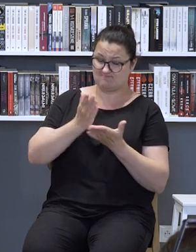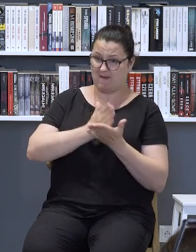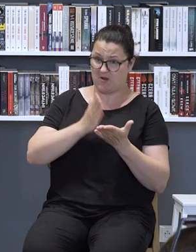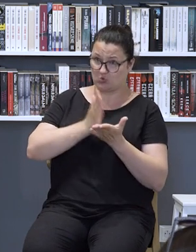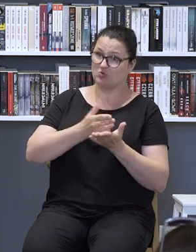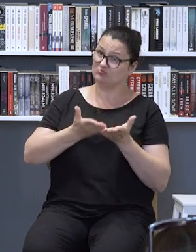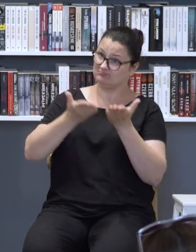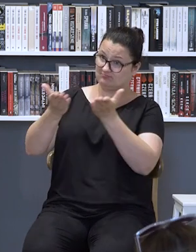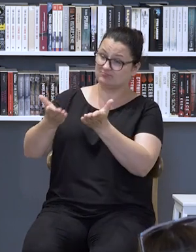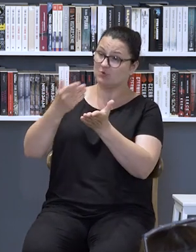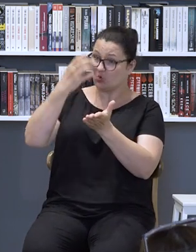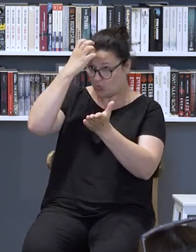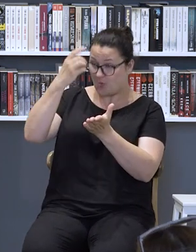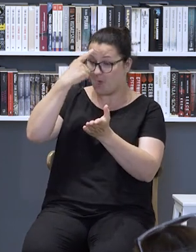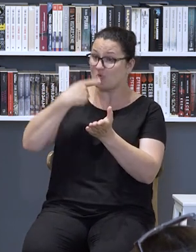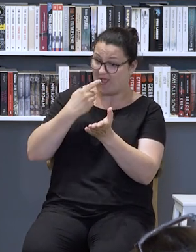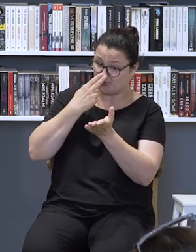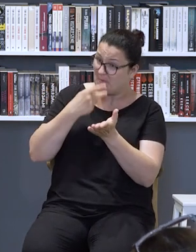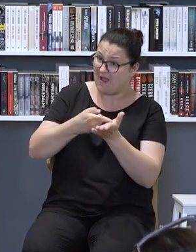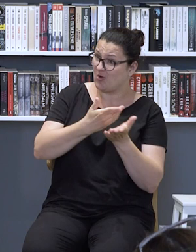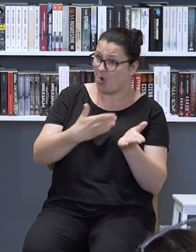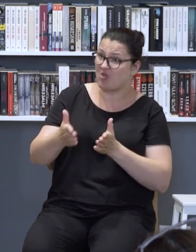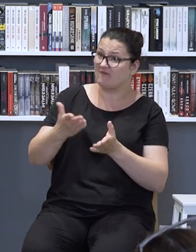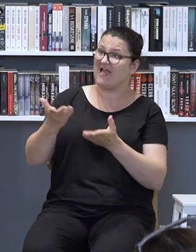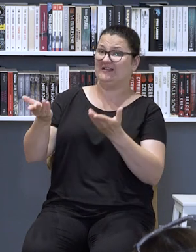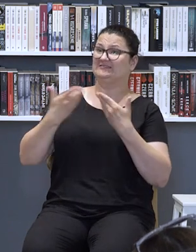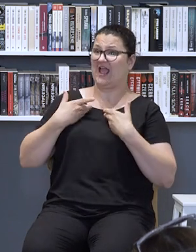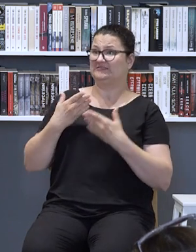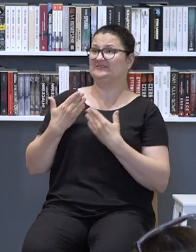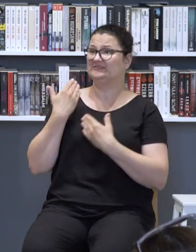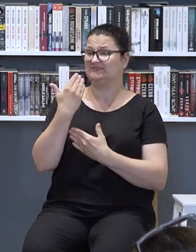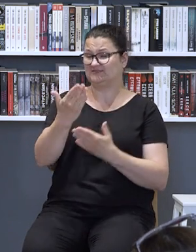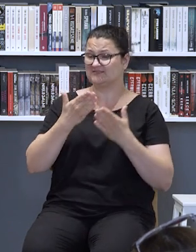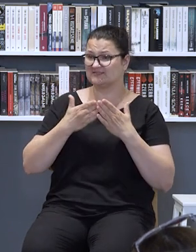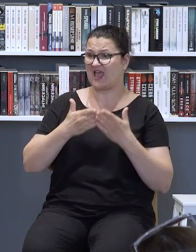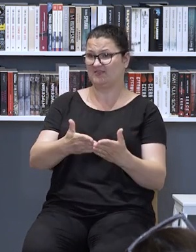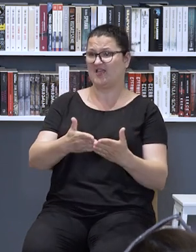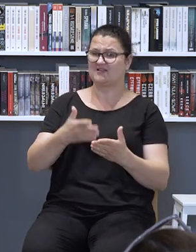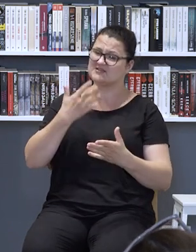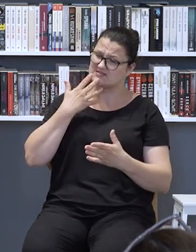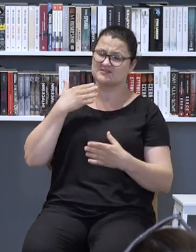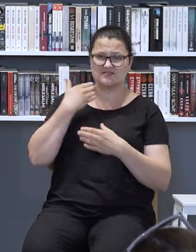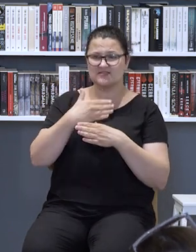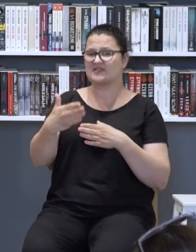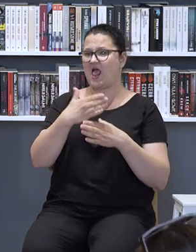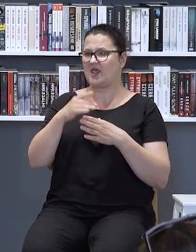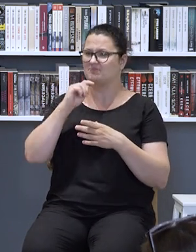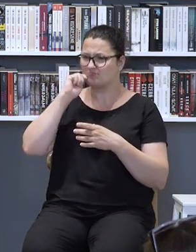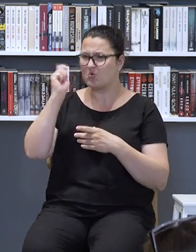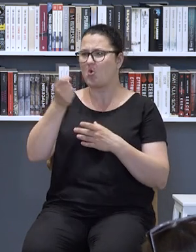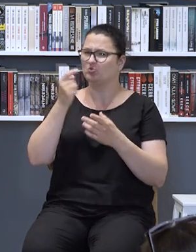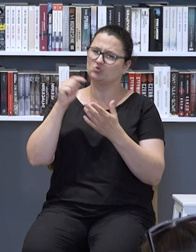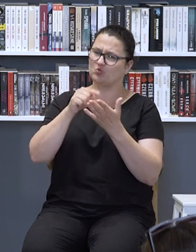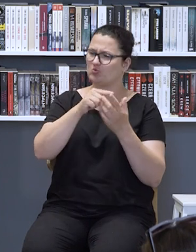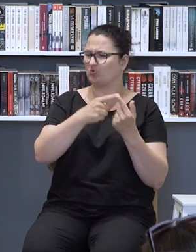słuchaj stary, tu masz wszystko, czego chcesz, a daj mi statek, nie? Żebym mógł dalej żeglować, żebym mógł zrealizować cel mojego